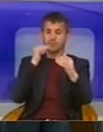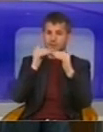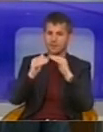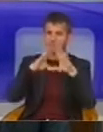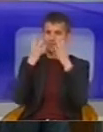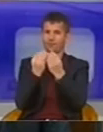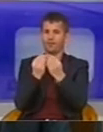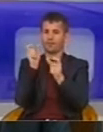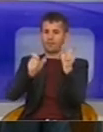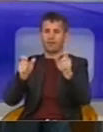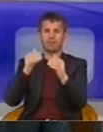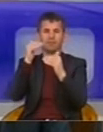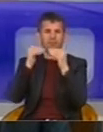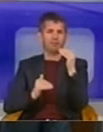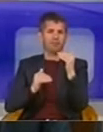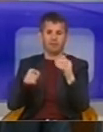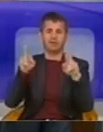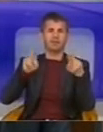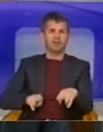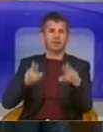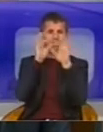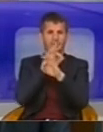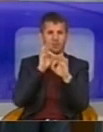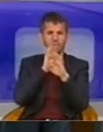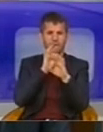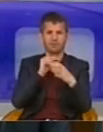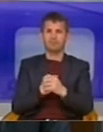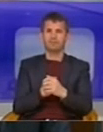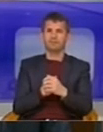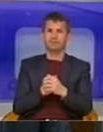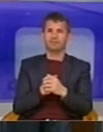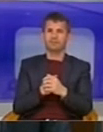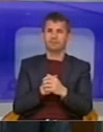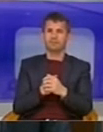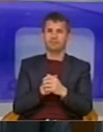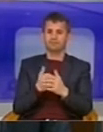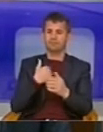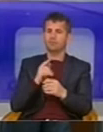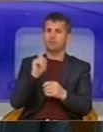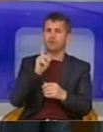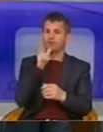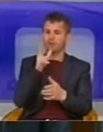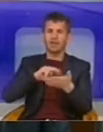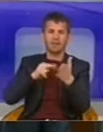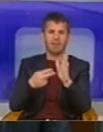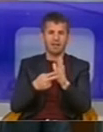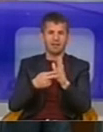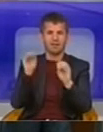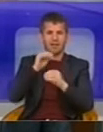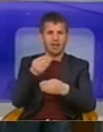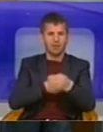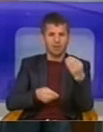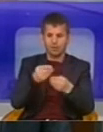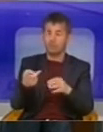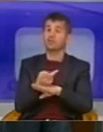njerëzve të pabarabart është padrejtësi. Pra, unë nuk po them që të kemi ekonomi të planifikuar, mirë po them që